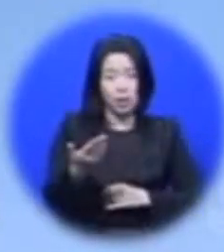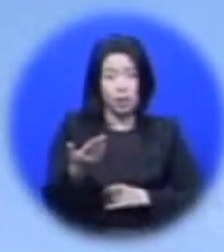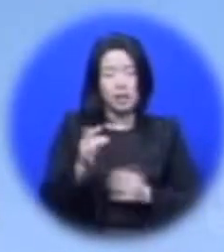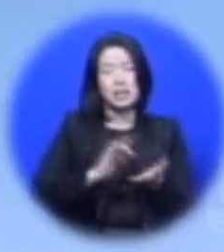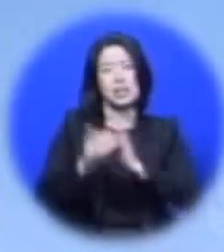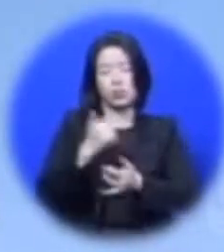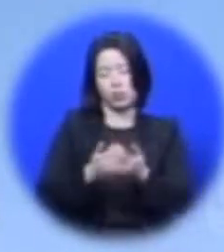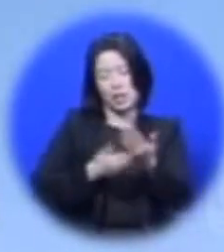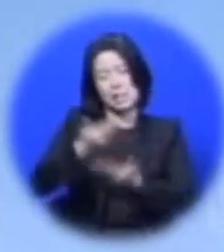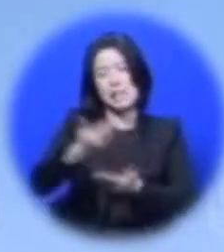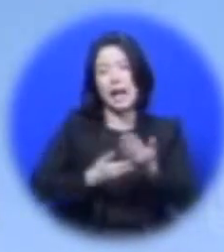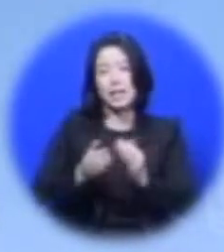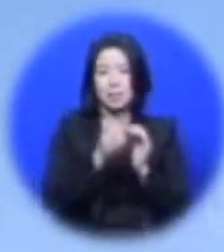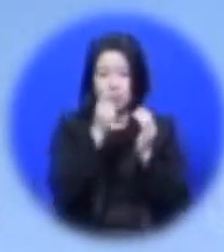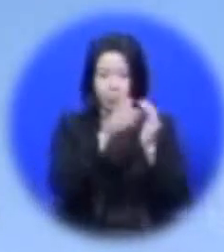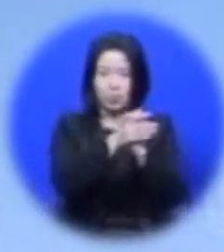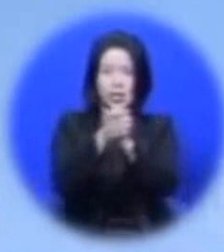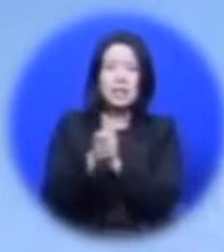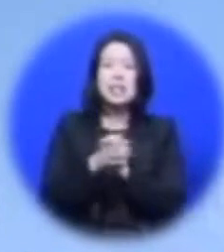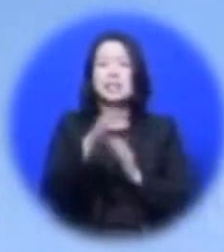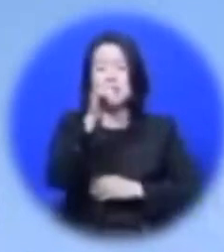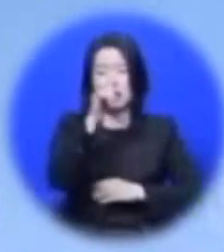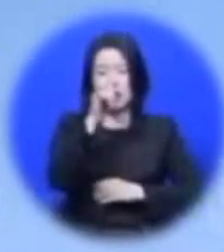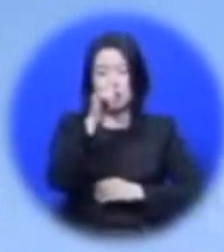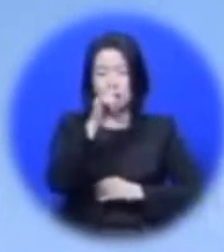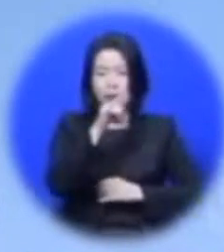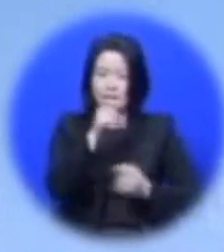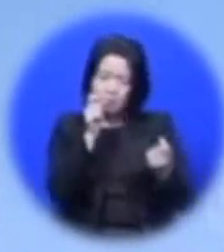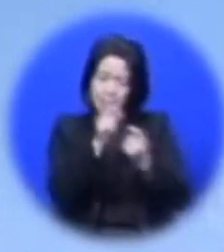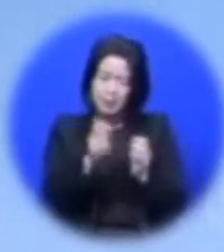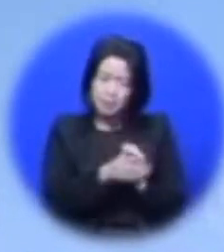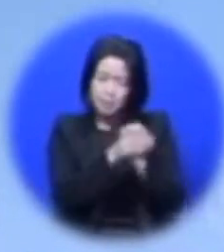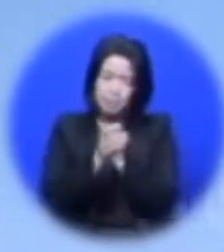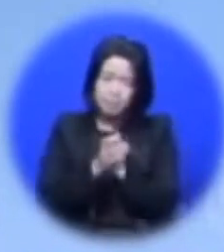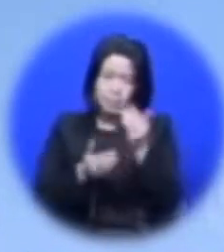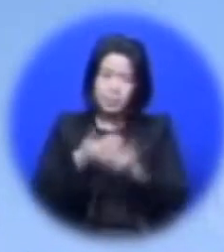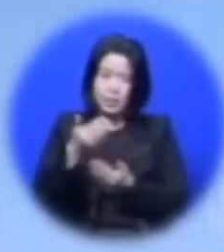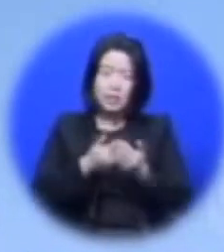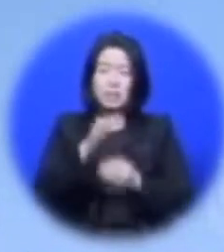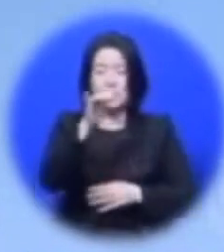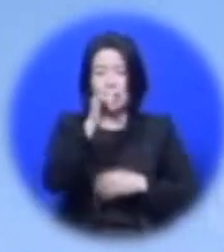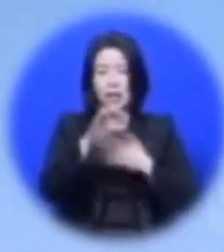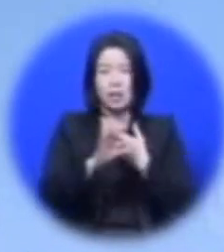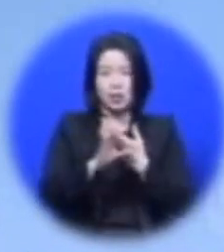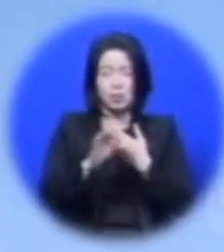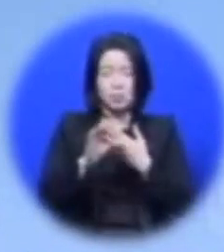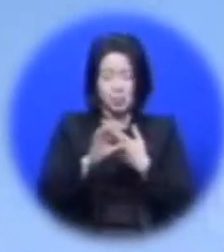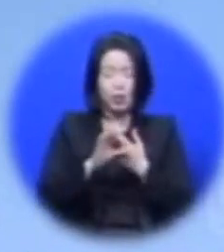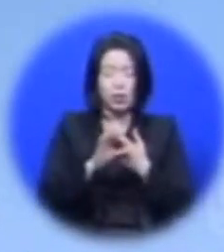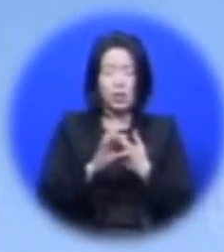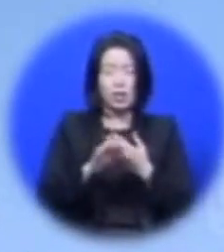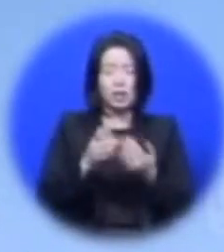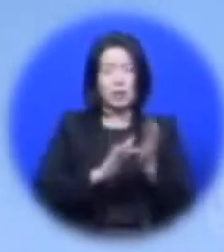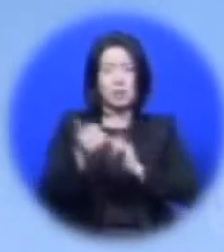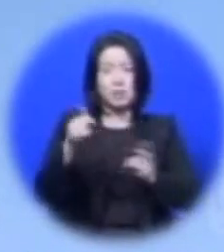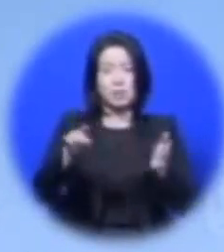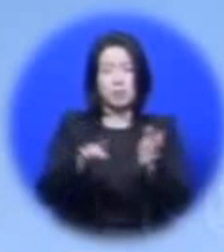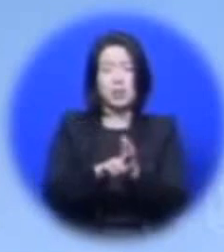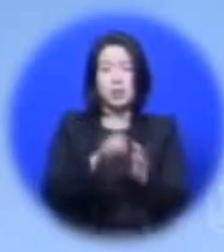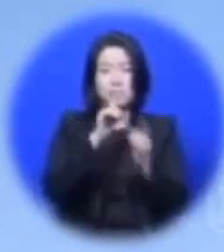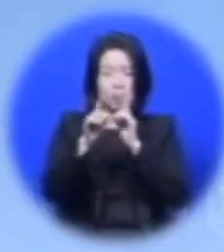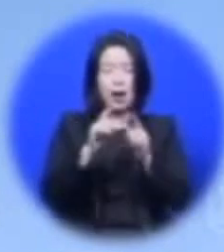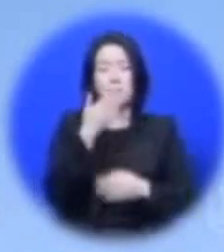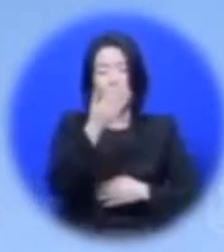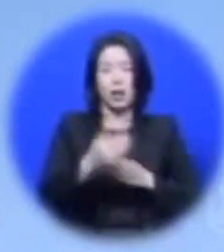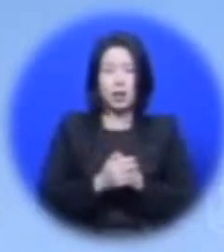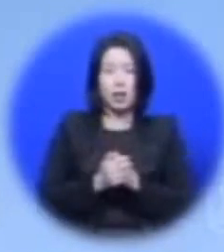사람. 예수님과 친밀히 사귀고 있는 사람이 예수 믿는 사람이에요. 이따금 예수